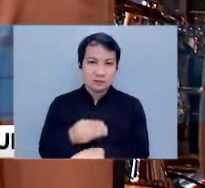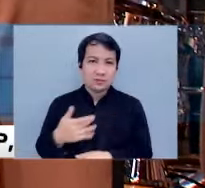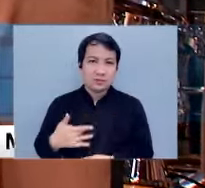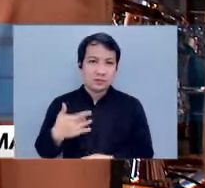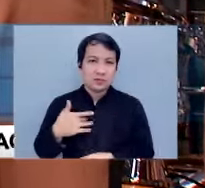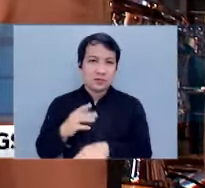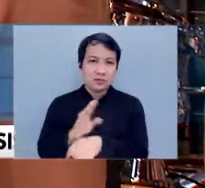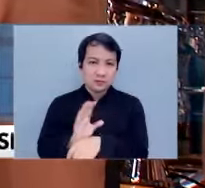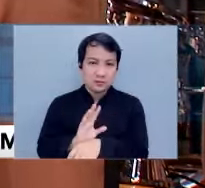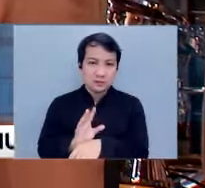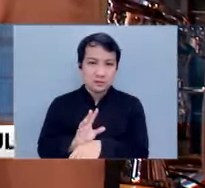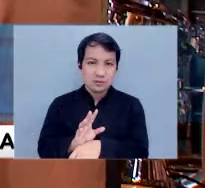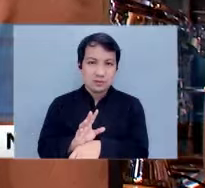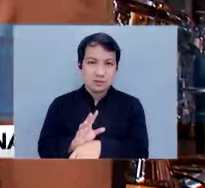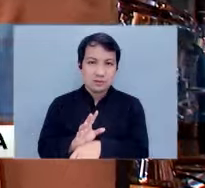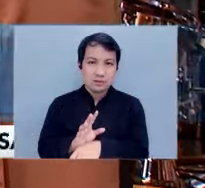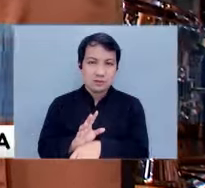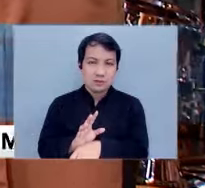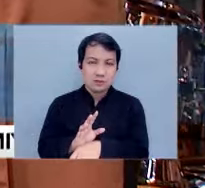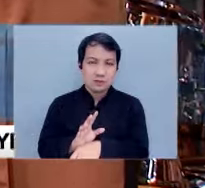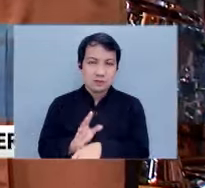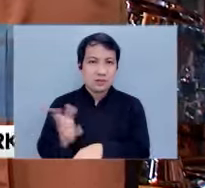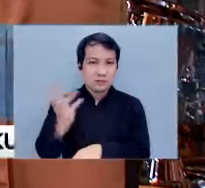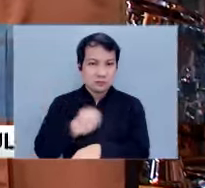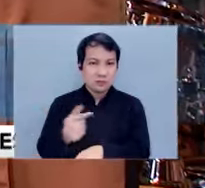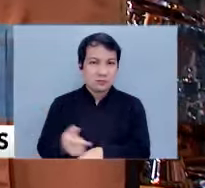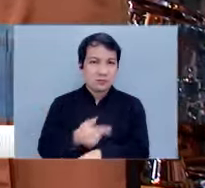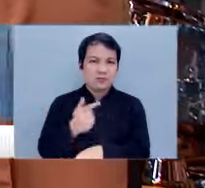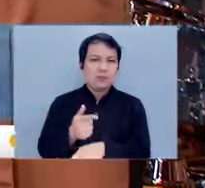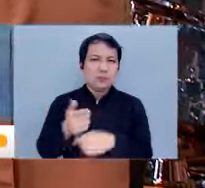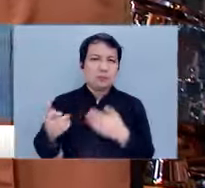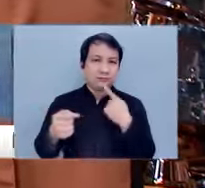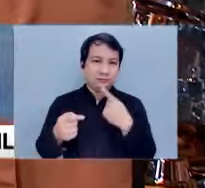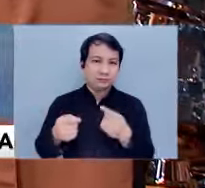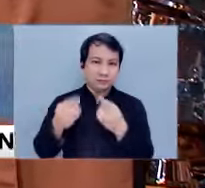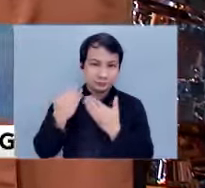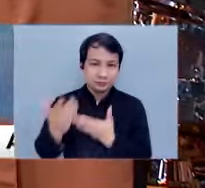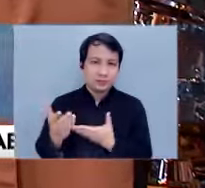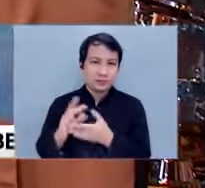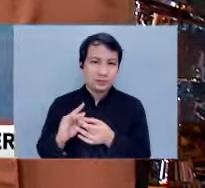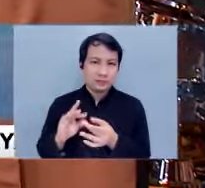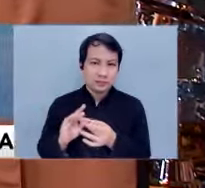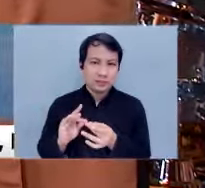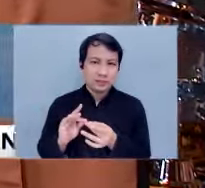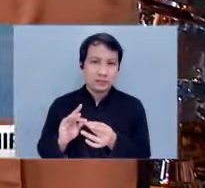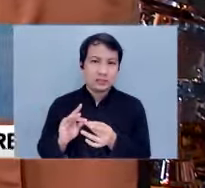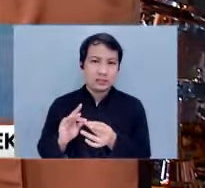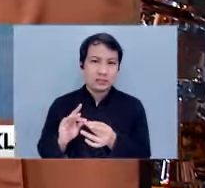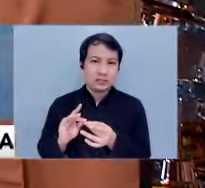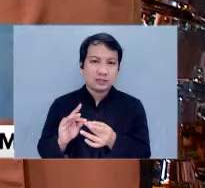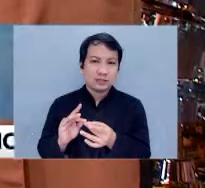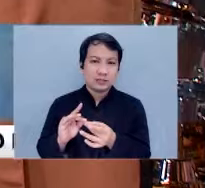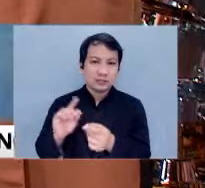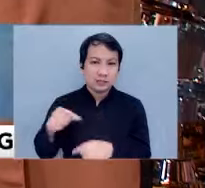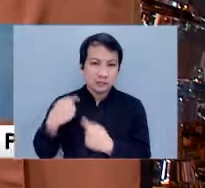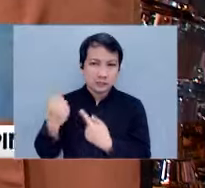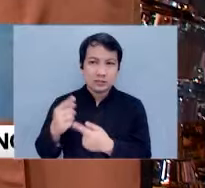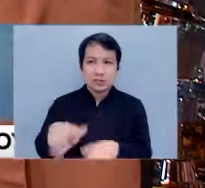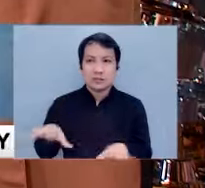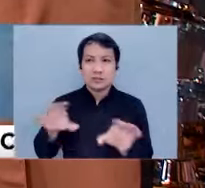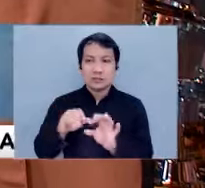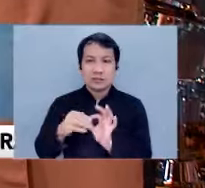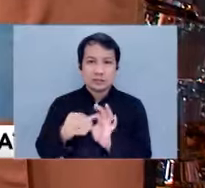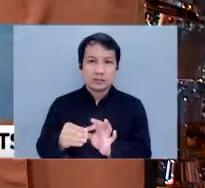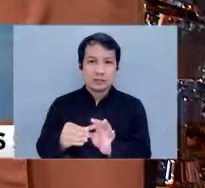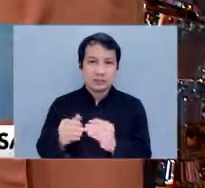film, mas mahabang way of telling a story, di ba? Pero at the end of the day, parang nagtutulungan